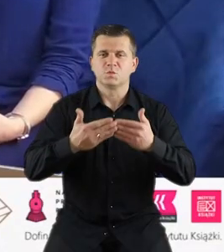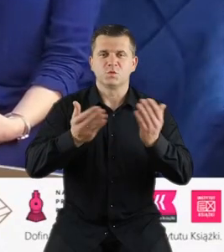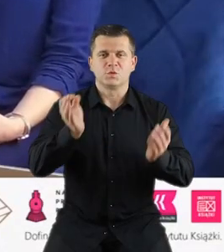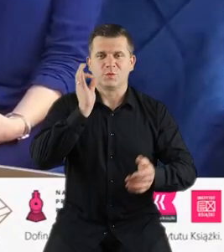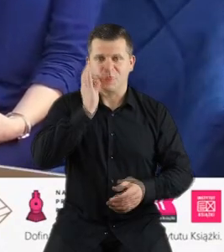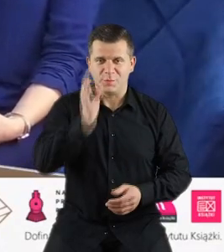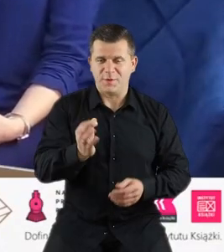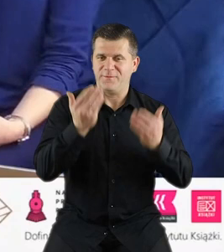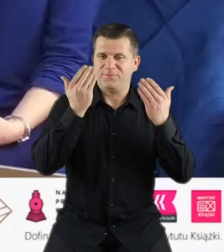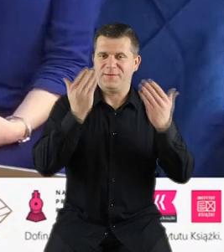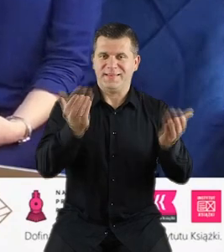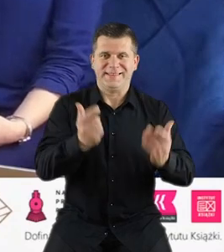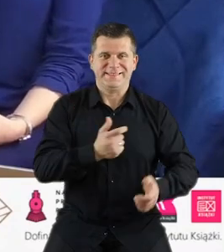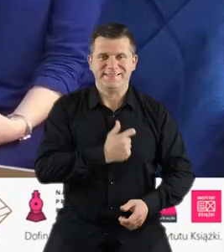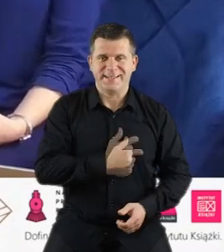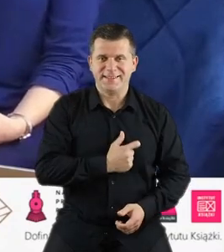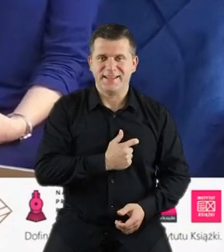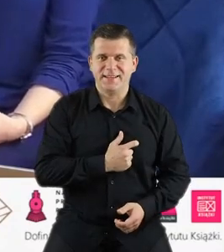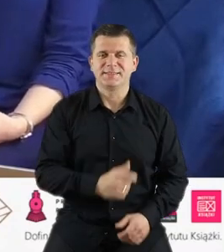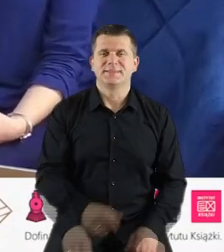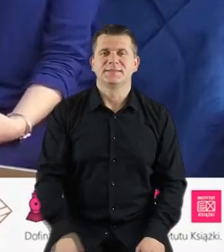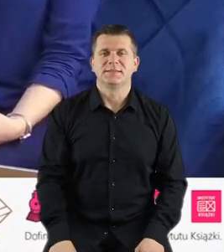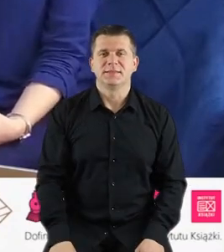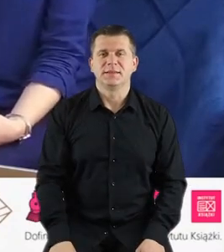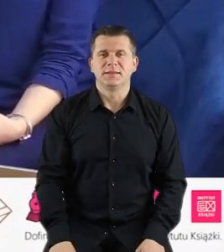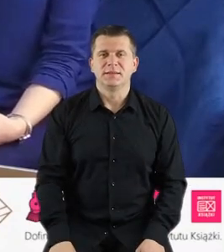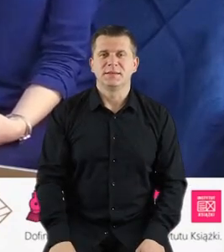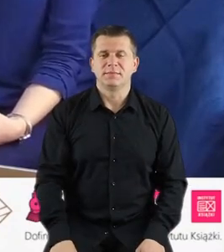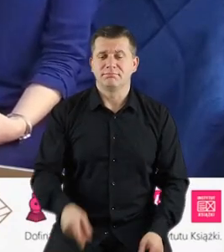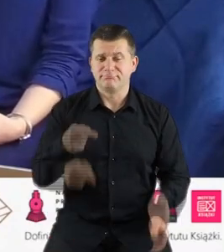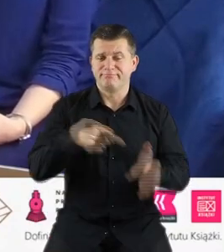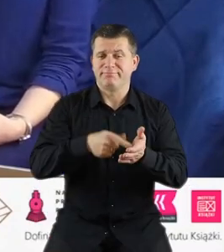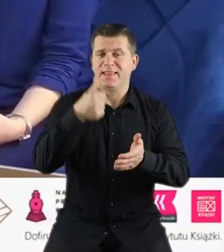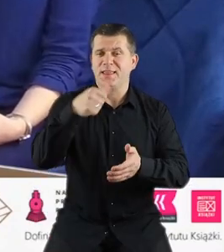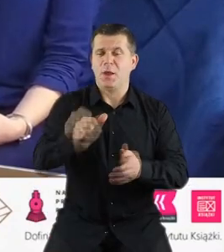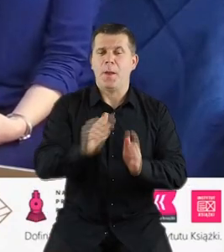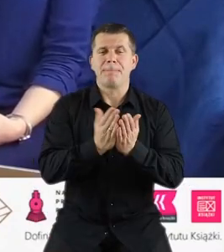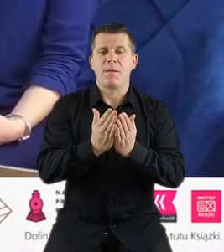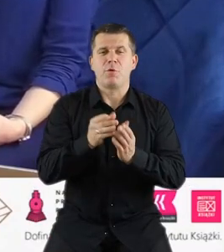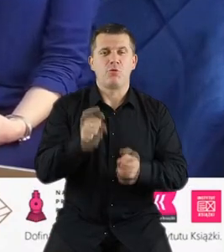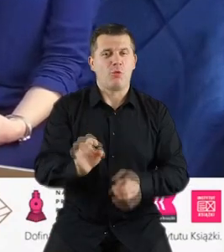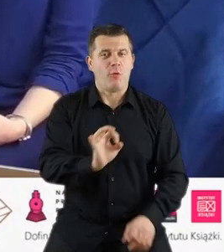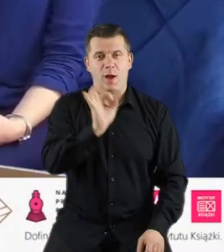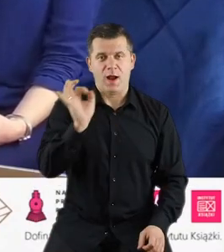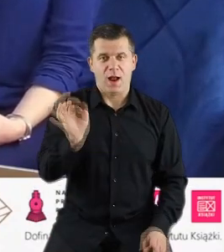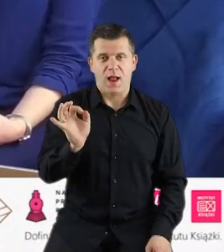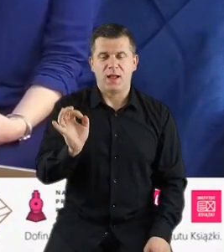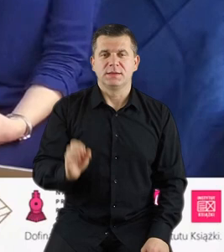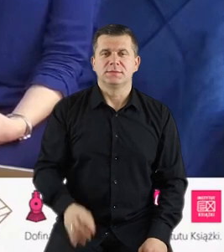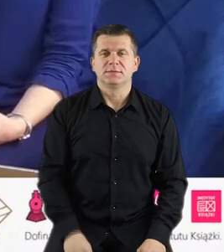Dzień dobry Państwu, witam serdecznie. Witam w Tygodniu Bibliotek. Z tej okazji